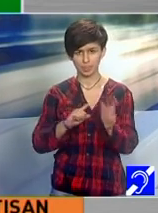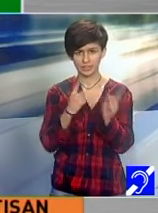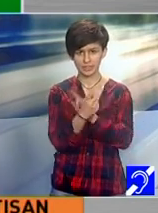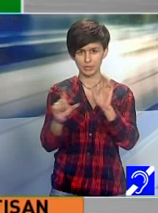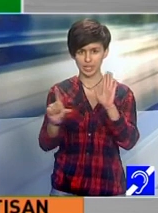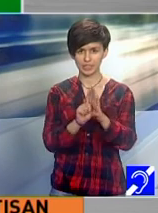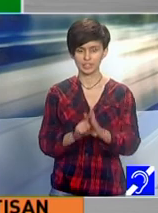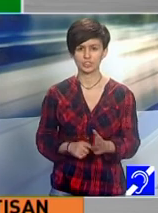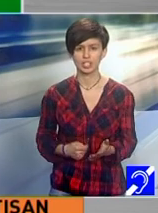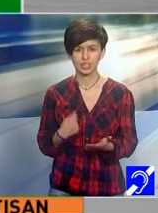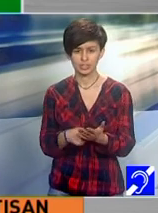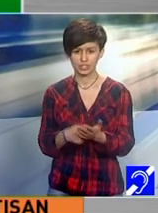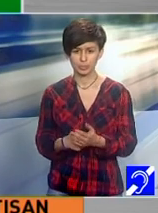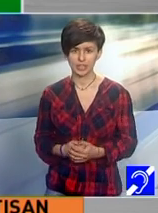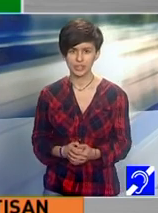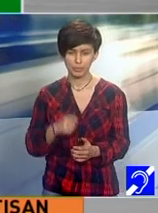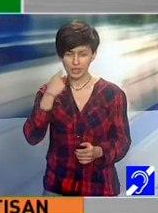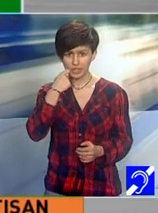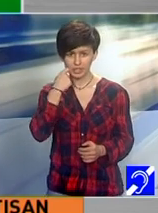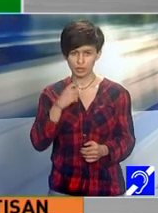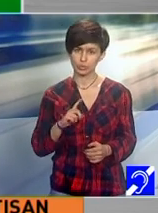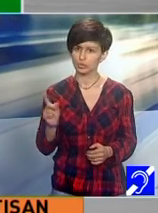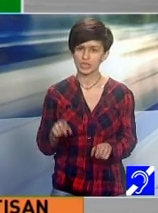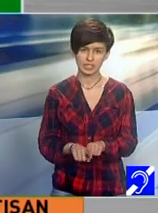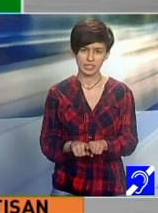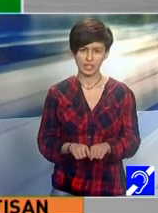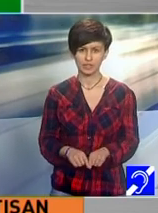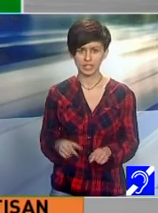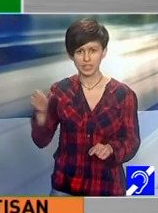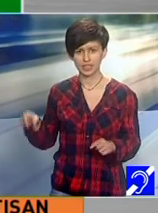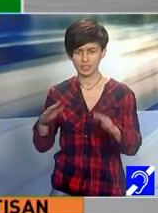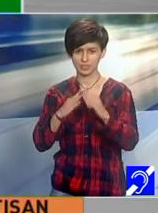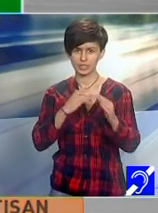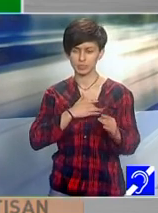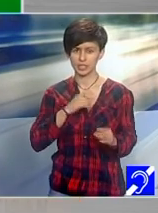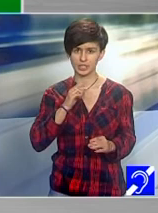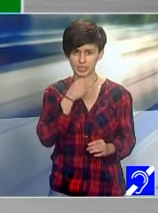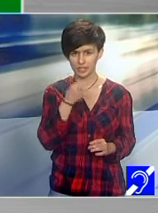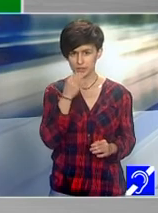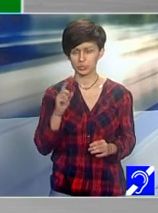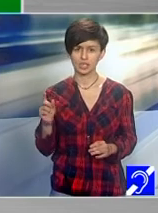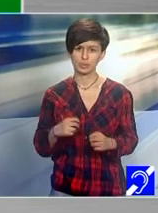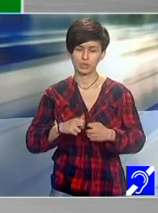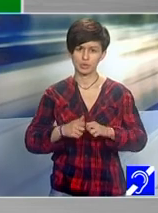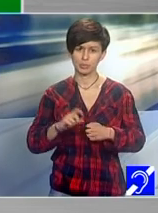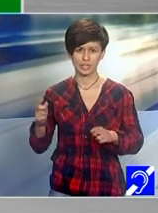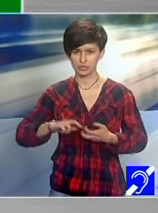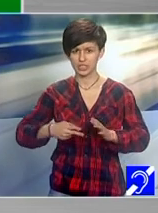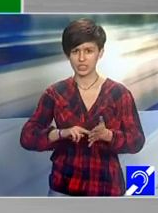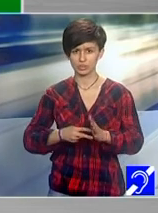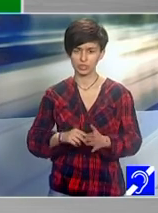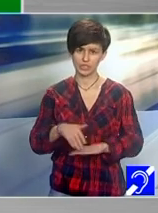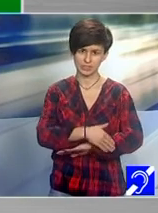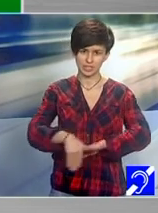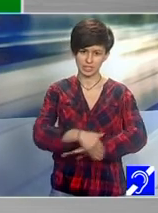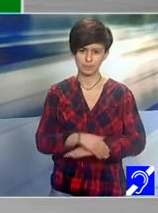Cluj, spiritele nu sunt atât de încinse, iar fermierii spun că problemele lor nu se rezolvă în stradă. O să aflăm care este părerea lor